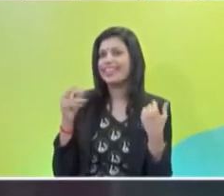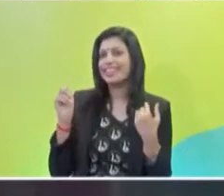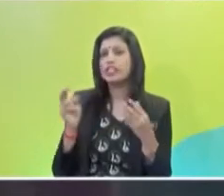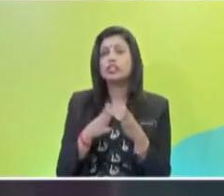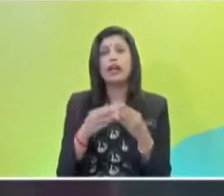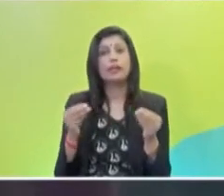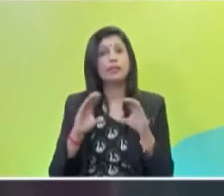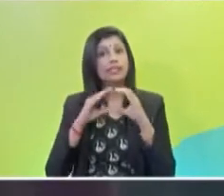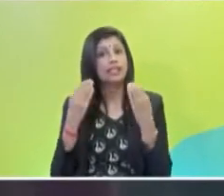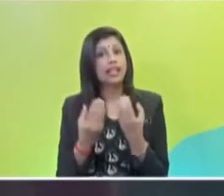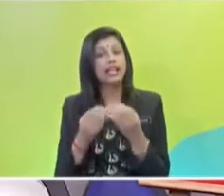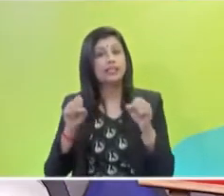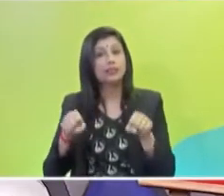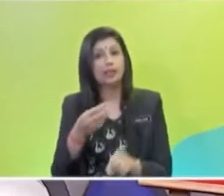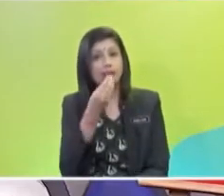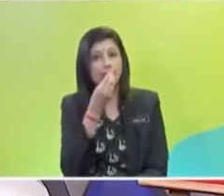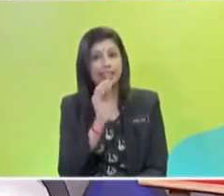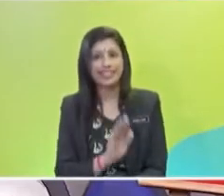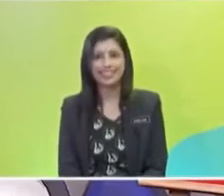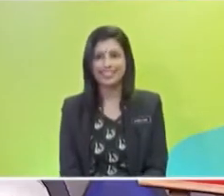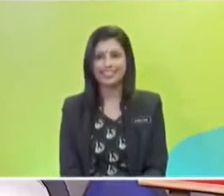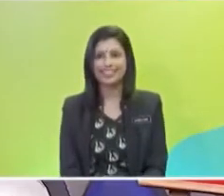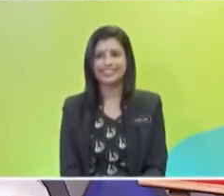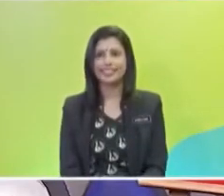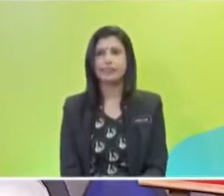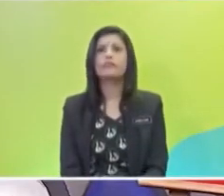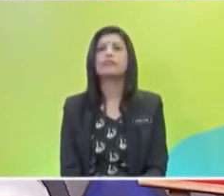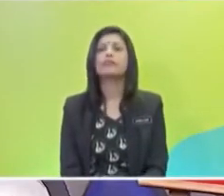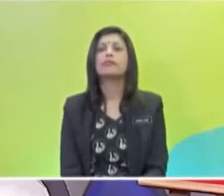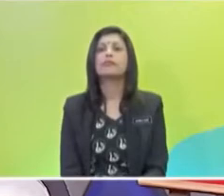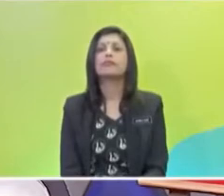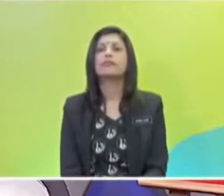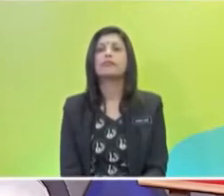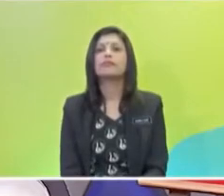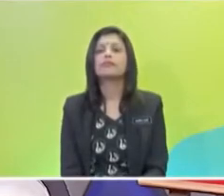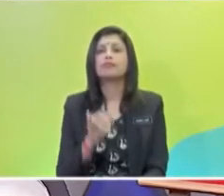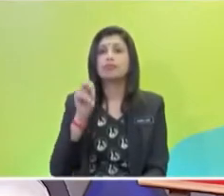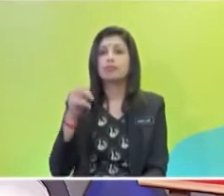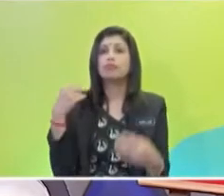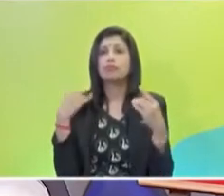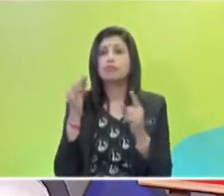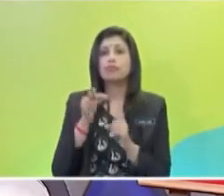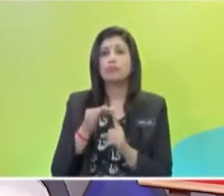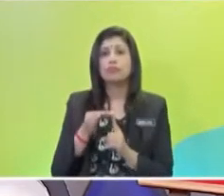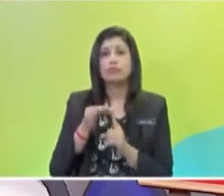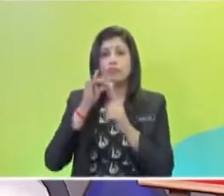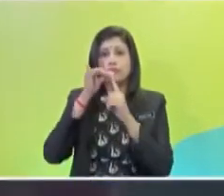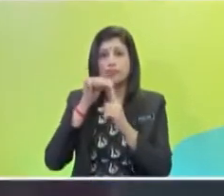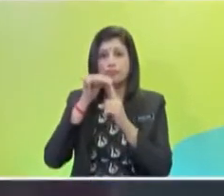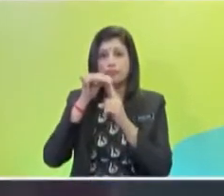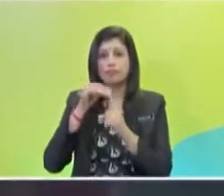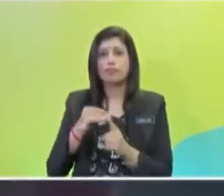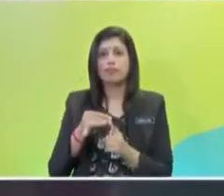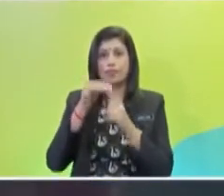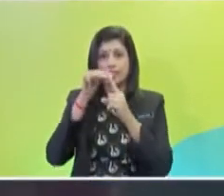sebab nanti cikgu akan hidangkan sesuatu yang istimewa untuk murid-murid. Jangan ke mana-mana nanti. Okey. Tapi sebelum